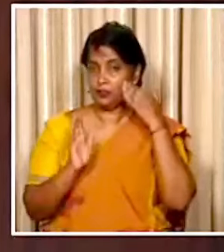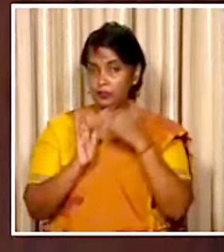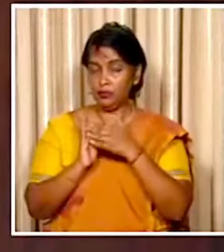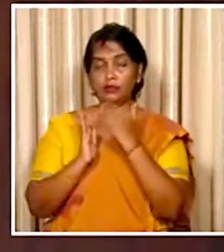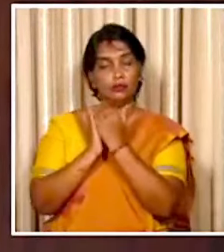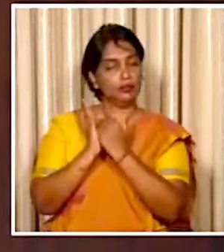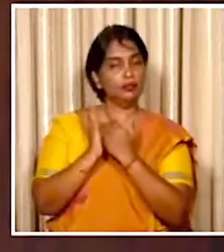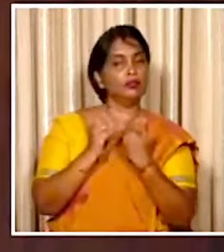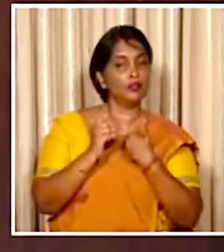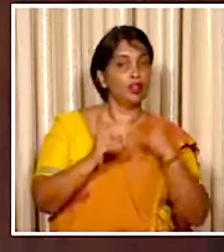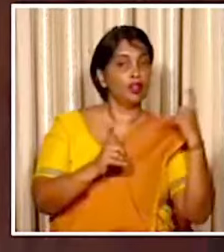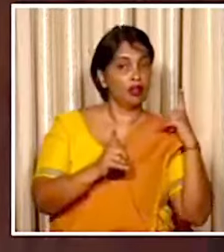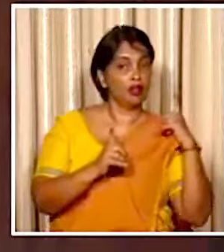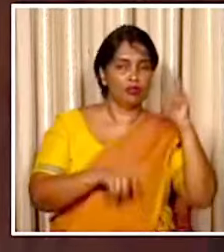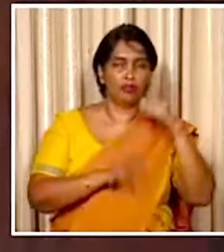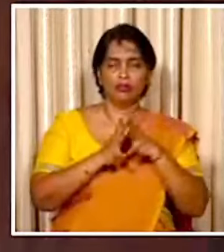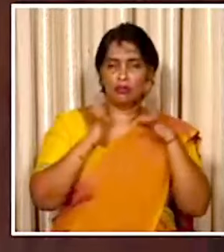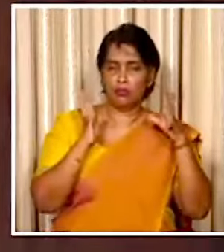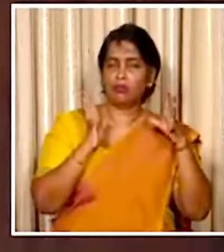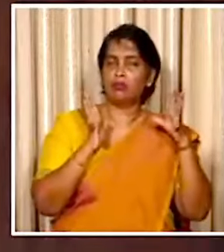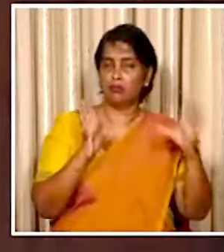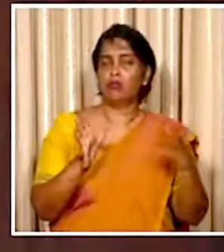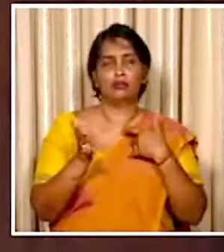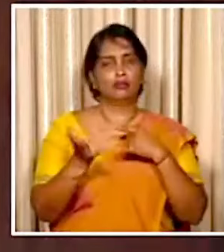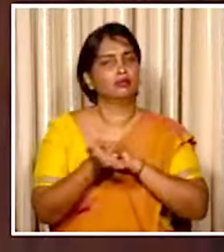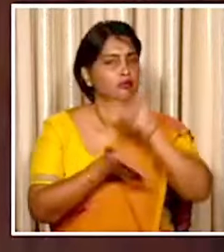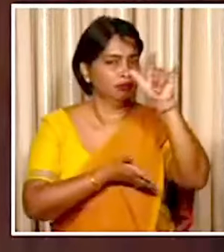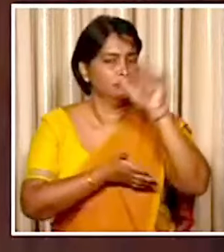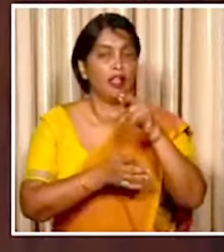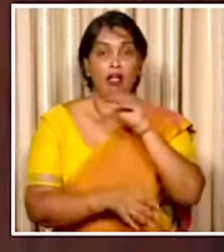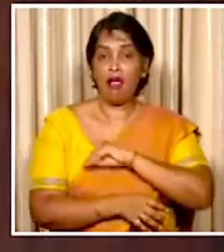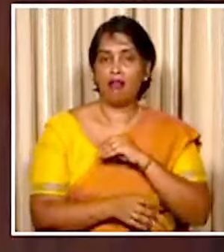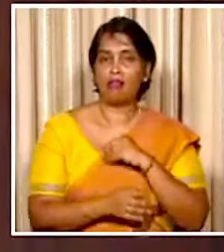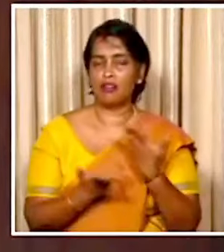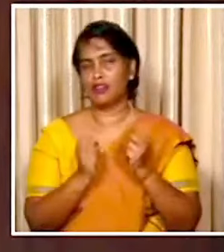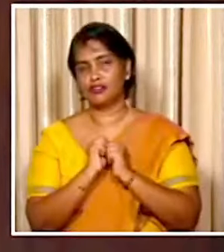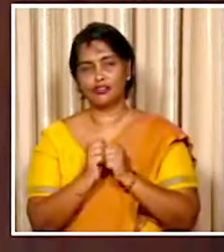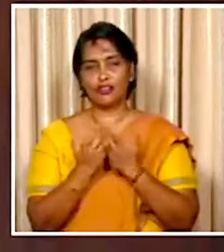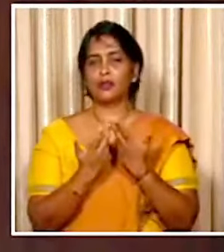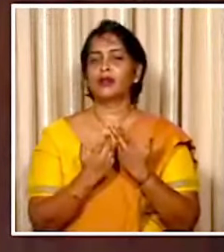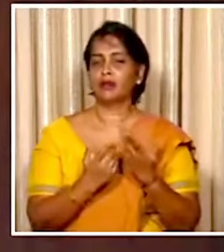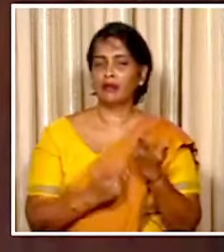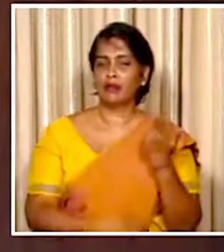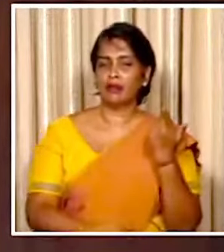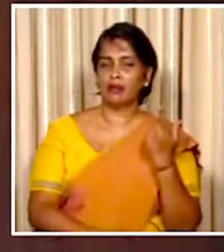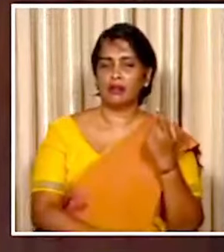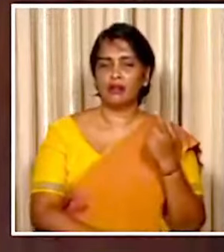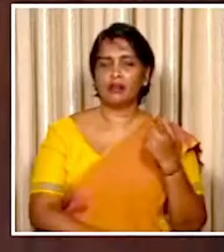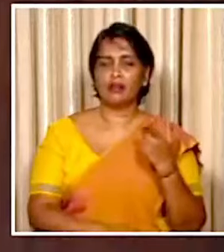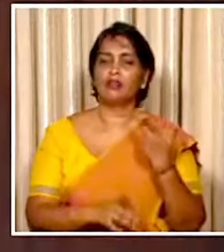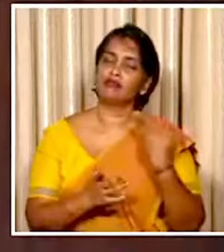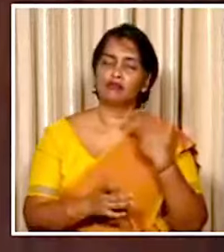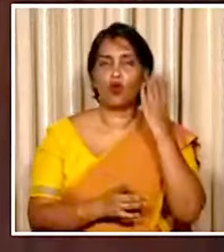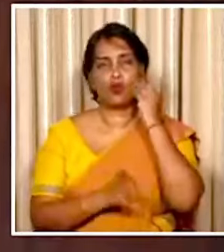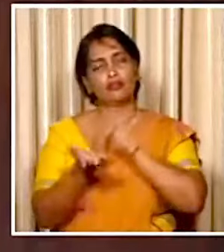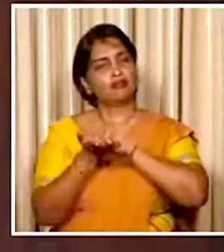තුළ අපේ හමුදාය විශාල පිරිසක් මේකට යනවා මොකද ආදායම් මාර්ග නැහැ උන්ට සතපහක ආදායමක් නැති නිසා උන් මේකට හරි